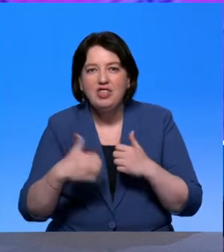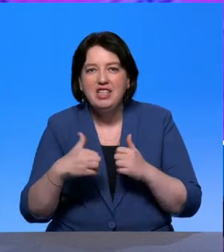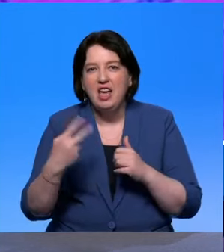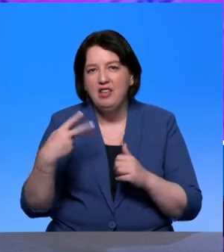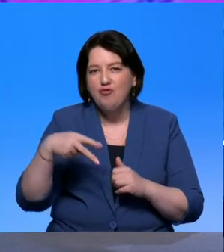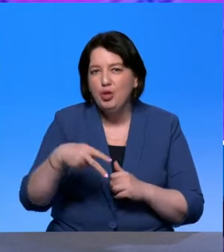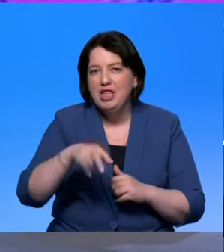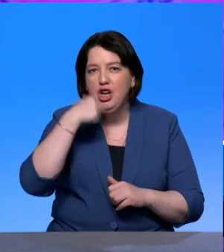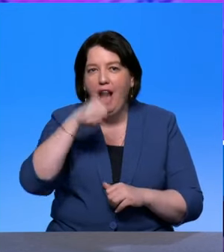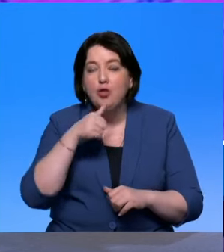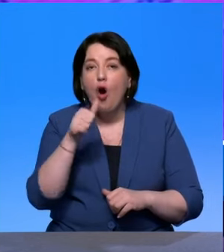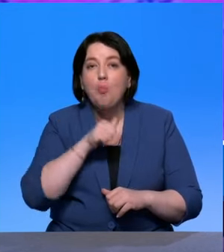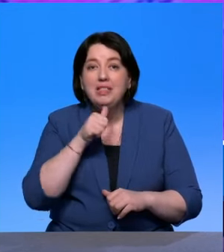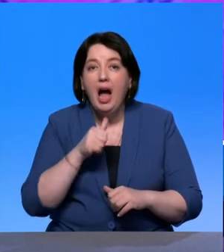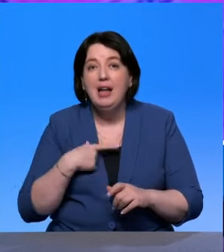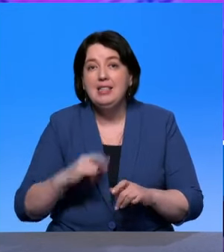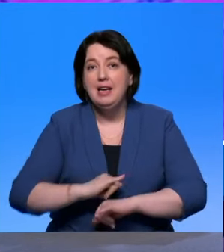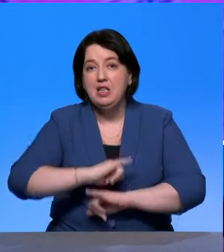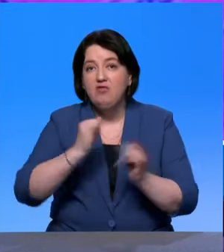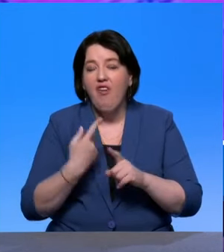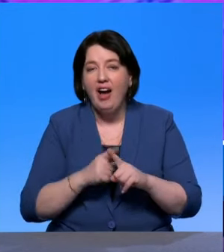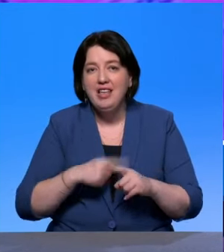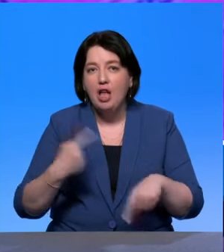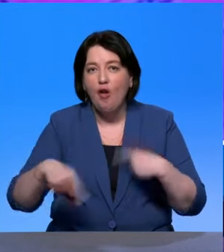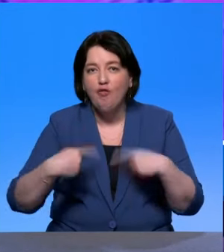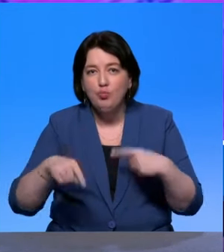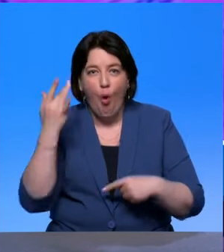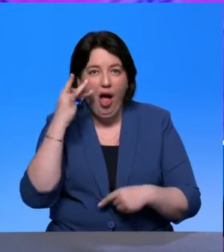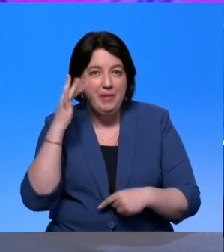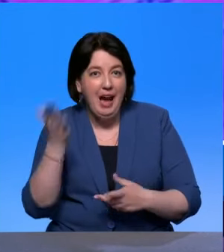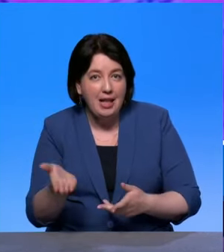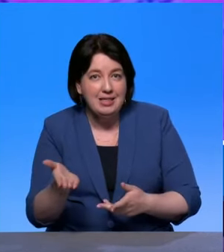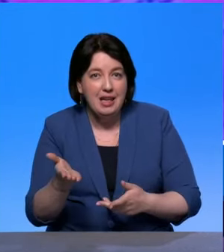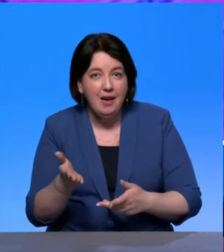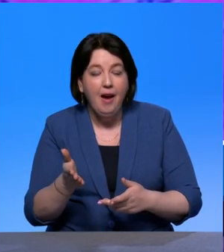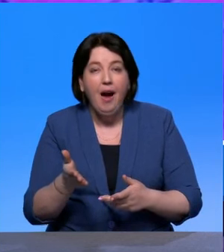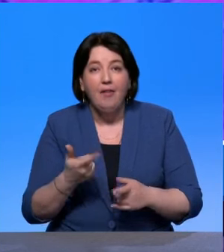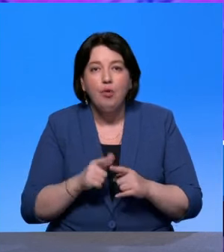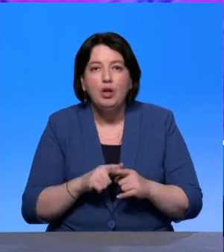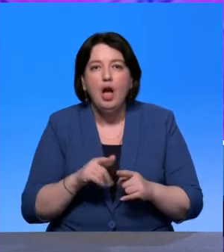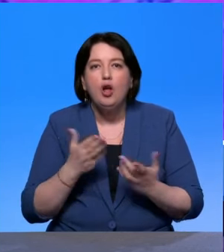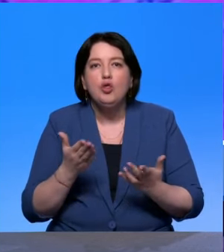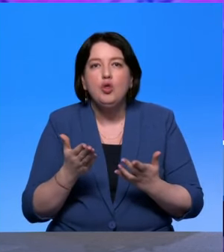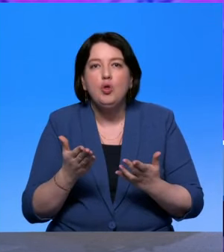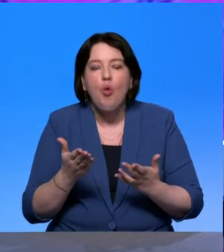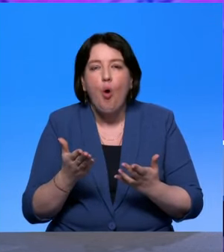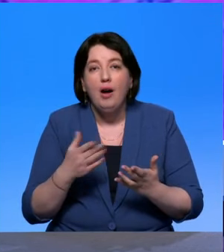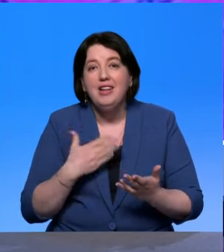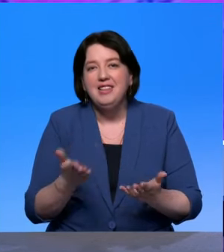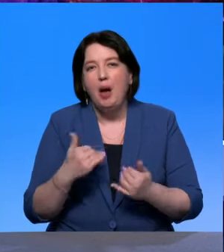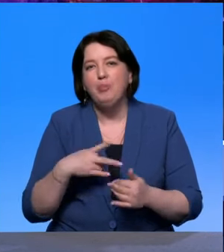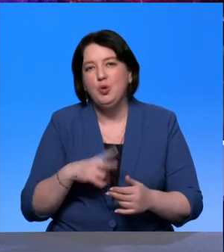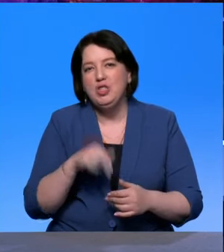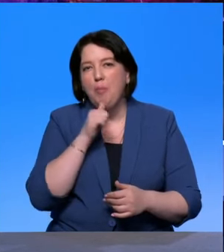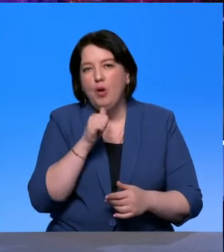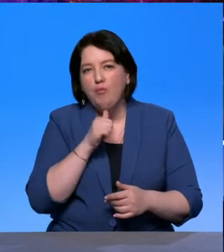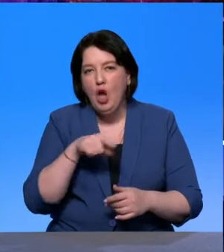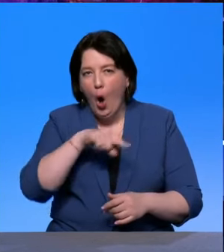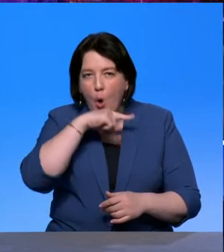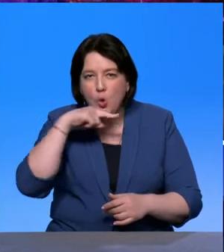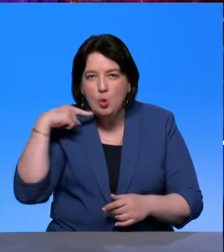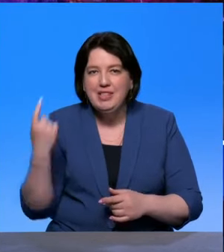годы пытались развивать. Ну, не совсем пошло, хотя, вот знаю, ребят... Там надо русский хоккей двигать тоже, надо,